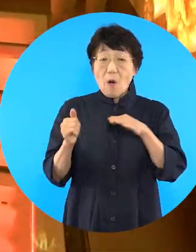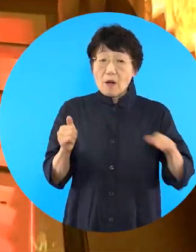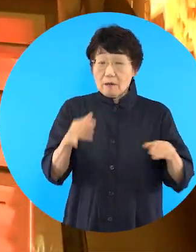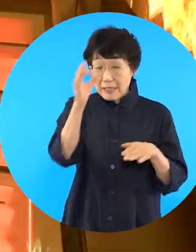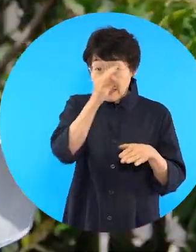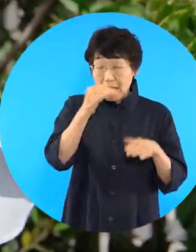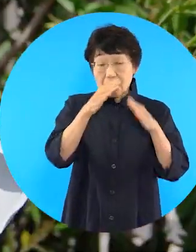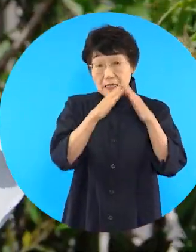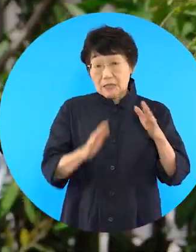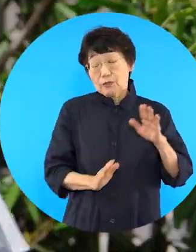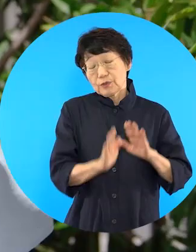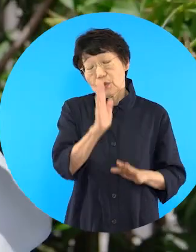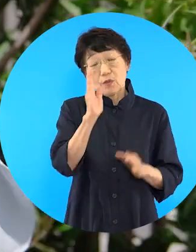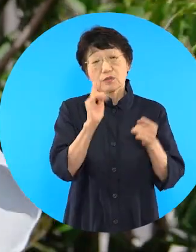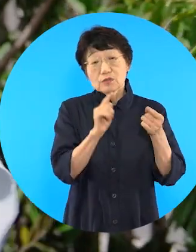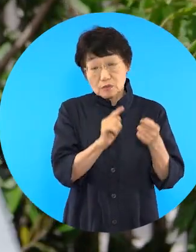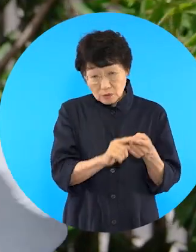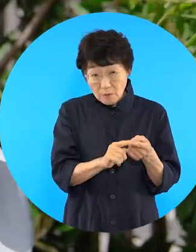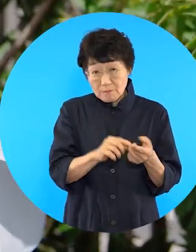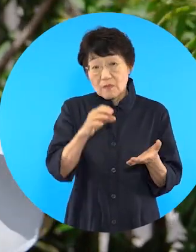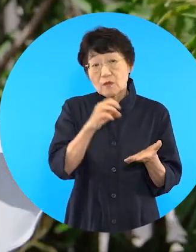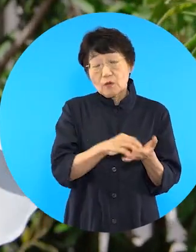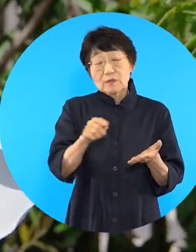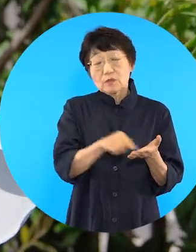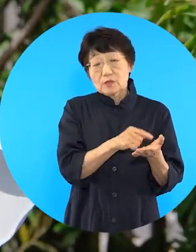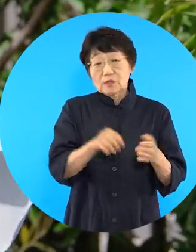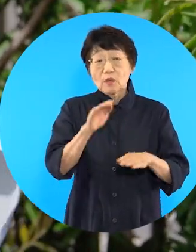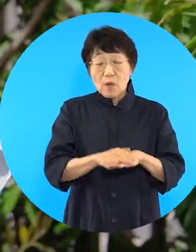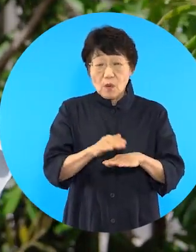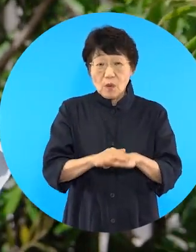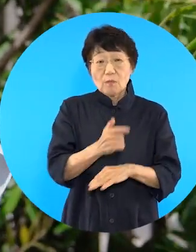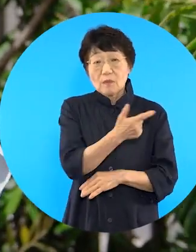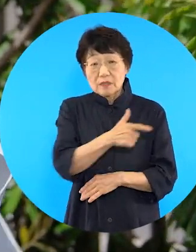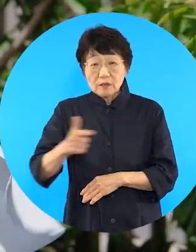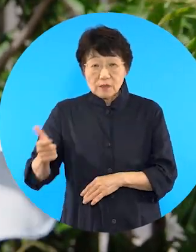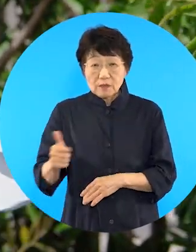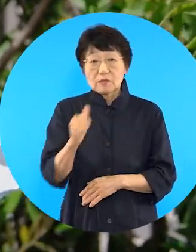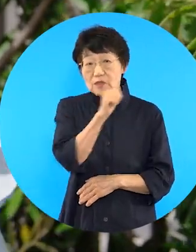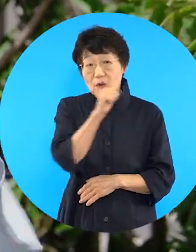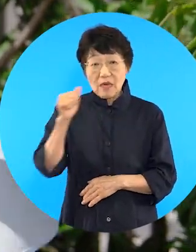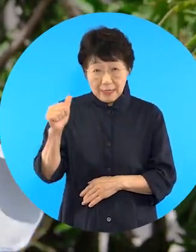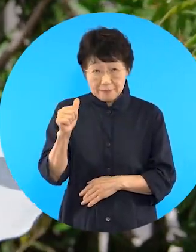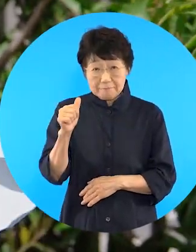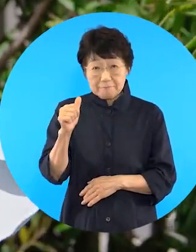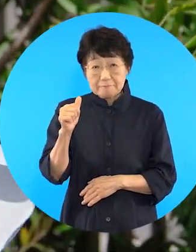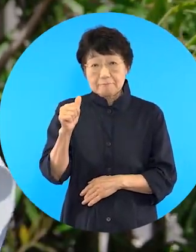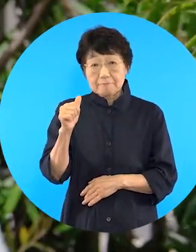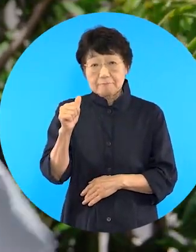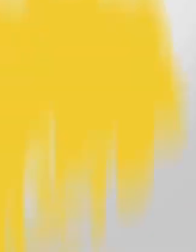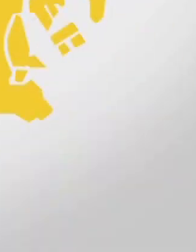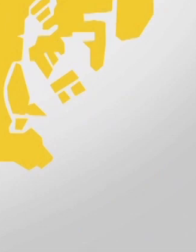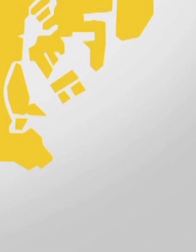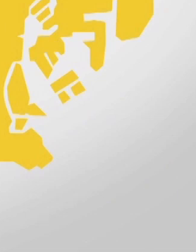様子とともに、可燃ごみを処理している清掃工場の仕組みや役割についてご紹介します。